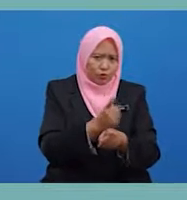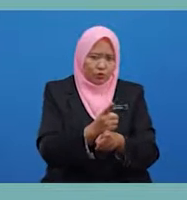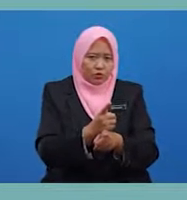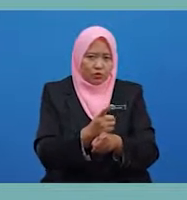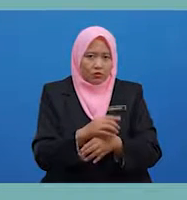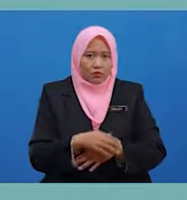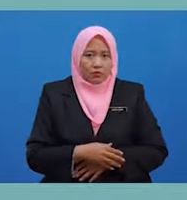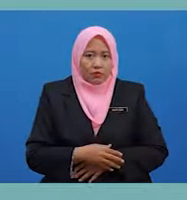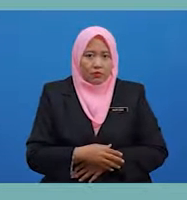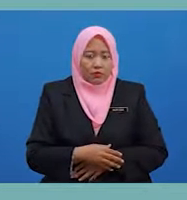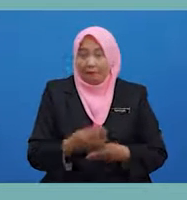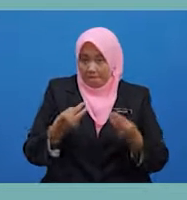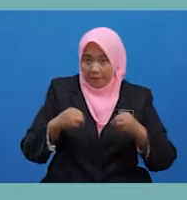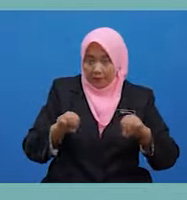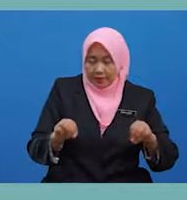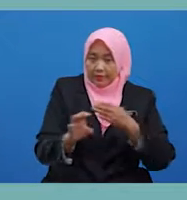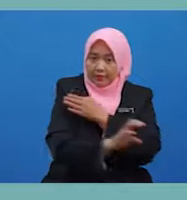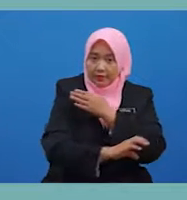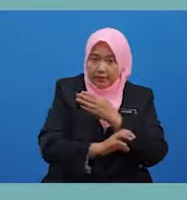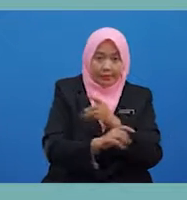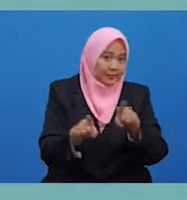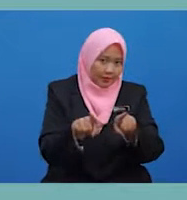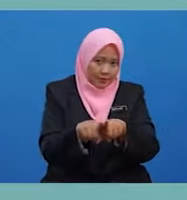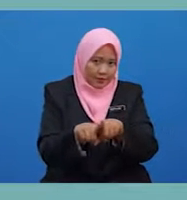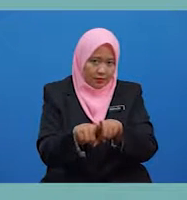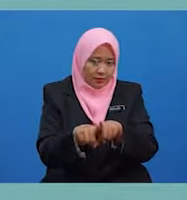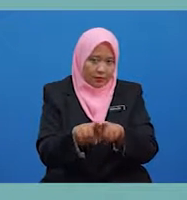Adakah masih negara yang sama atau tidak?